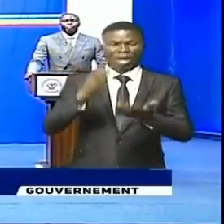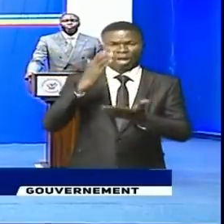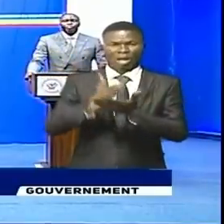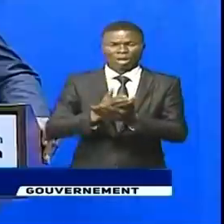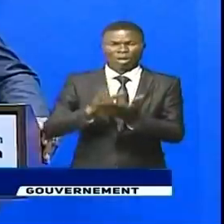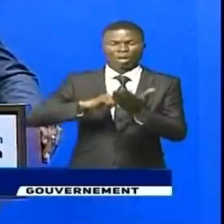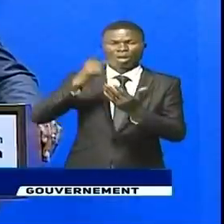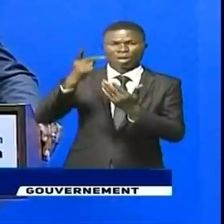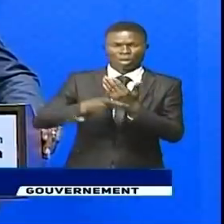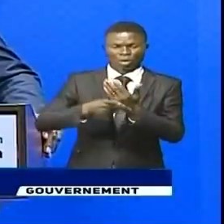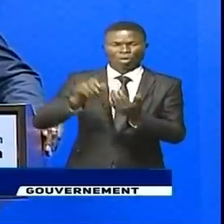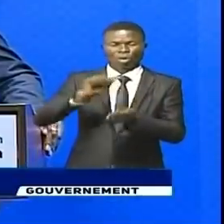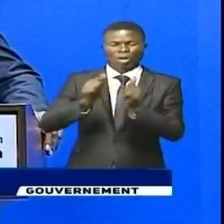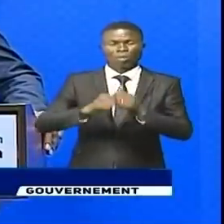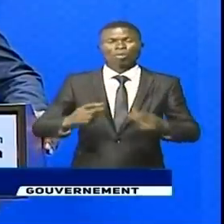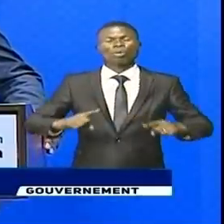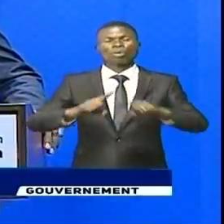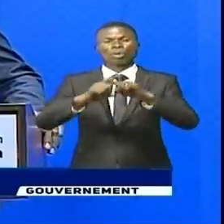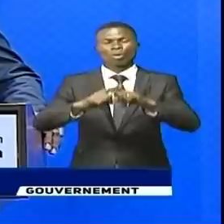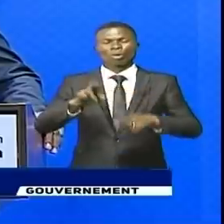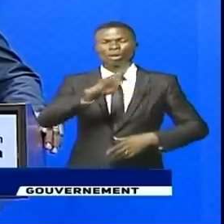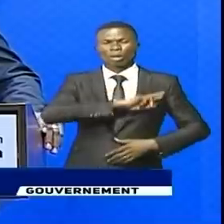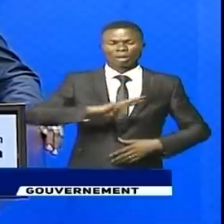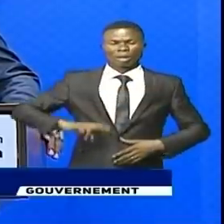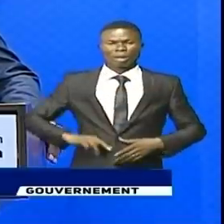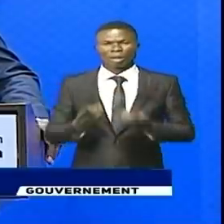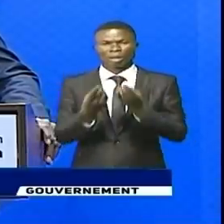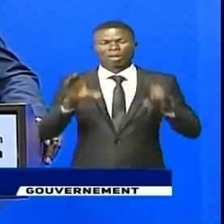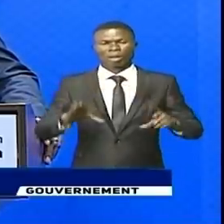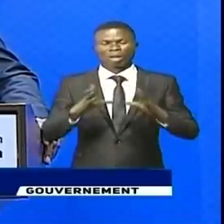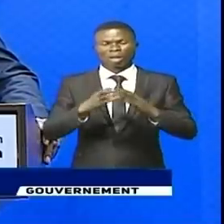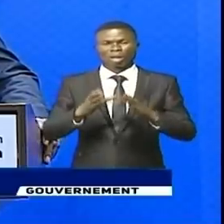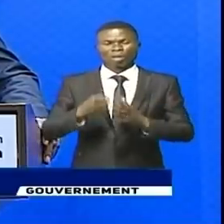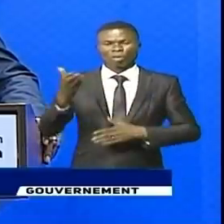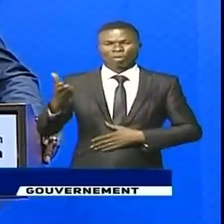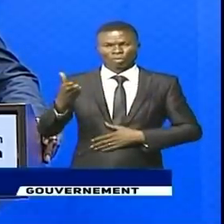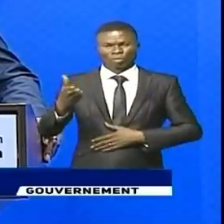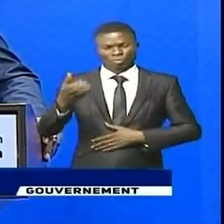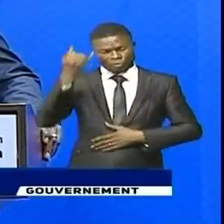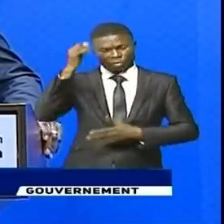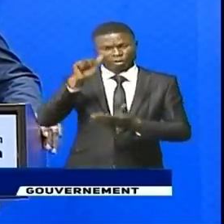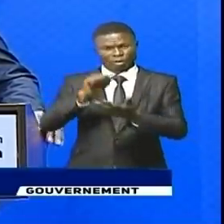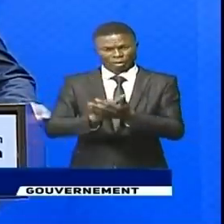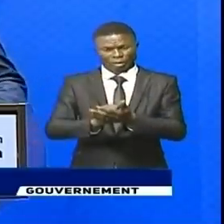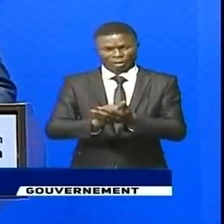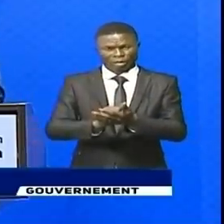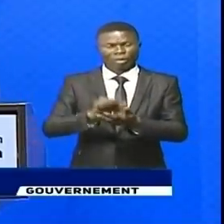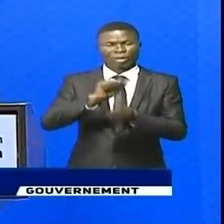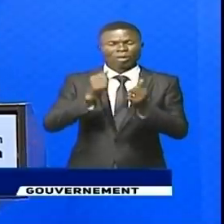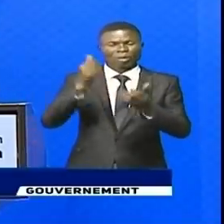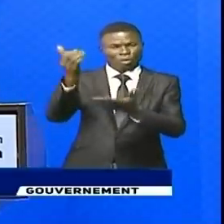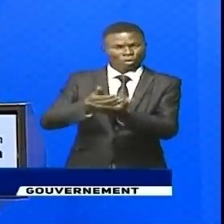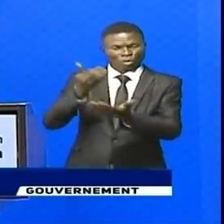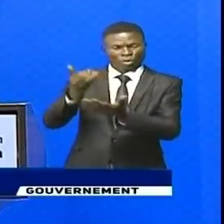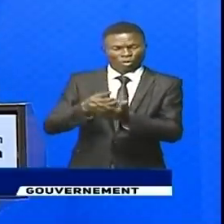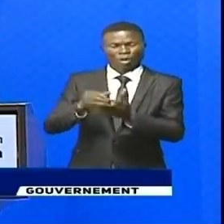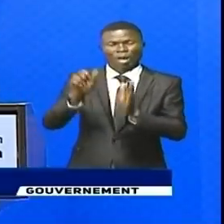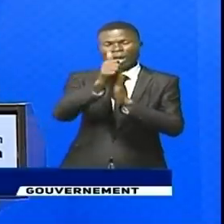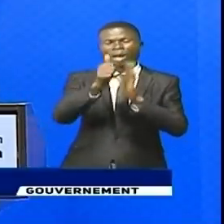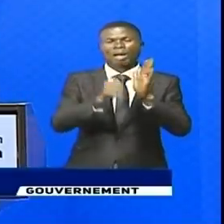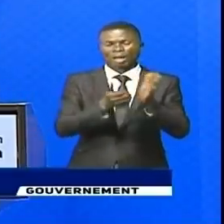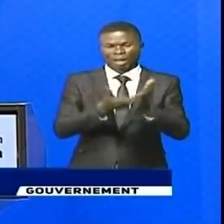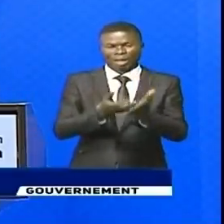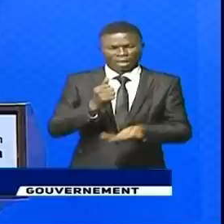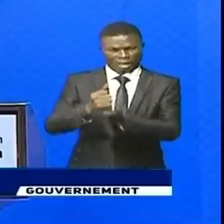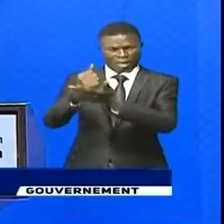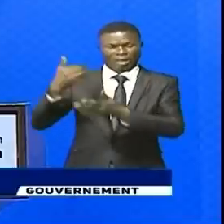opposé pendant longtemps la république démocratique du congo ainsi groupe de nos camps ainsi entre l'exploitation de ses actifs permettent